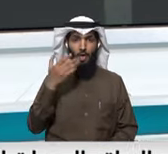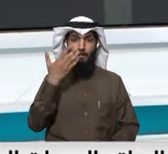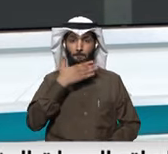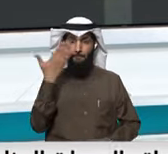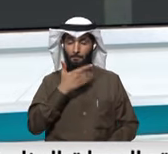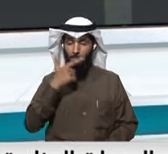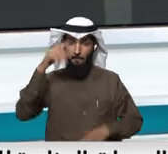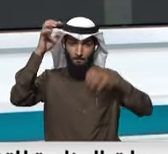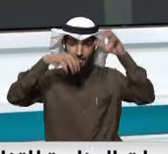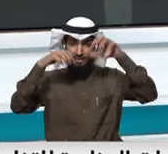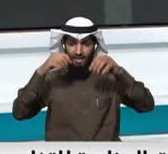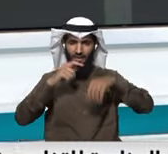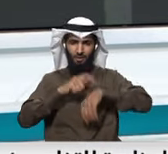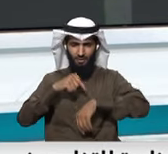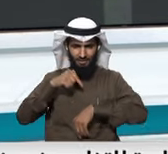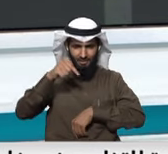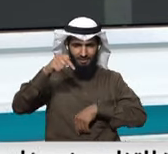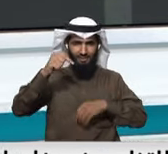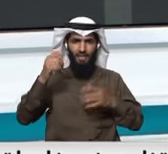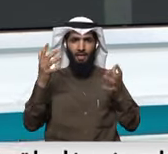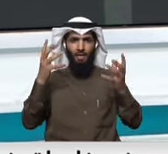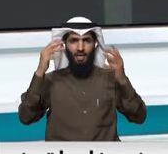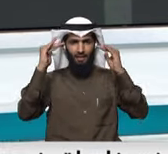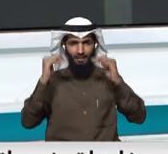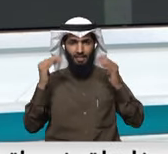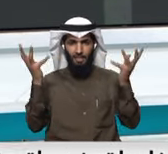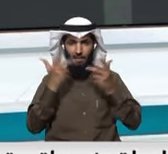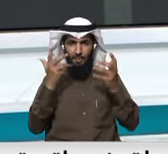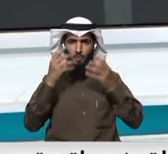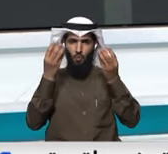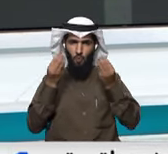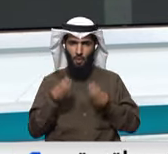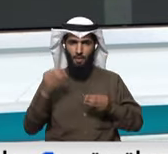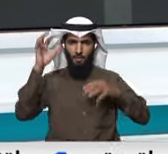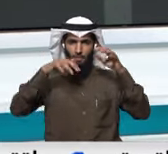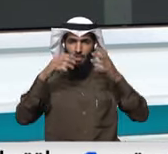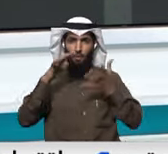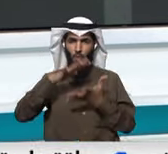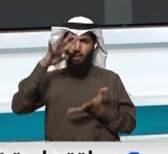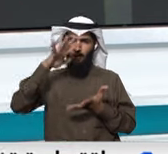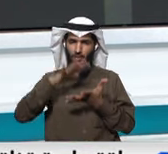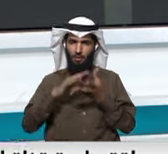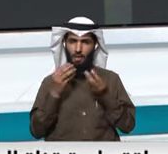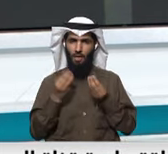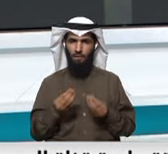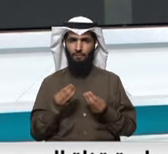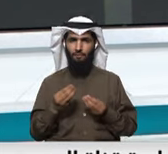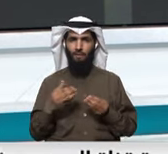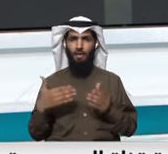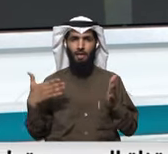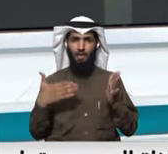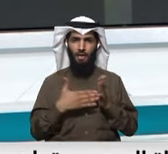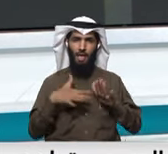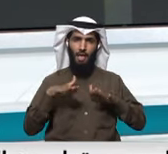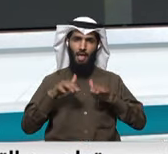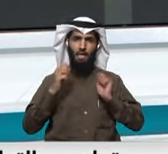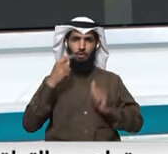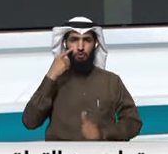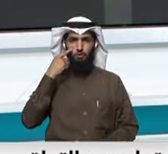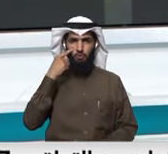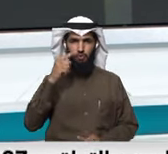ويعود الاعتدال تدريجيا باذن الله يوم الغد نشرتنا الجويه تنتهي والان نعود للطرف الاخر من الاستديو لاستكمال